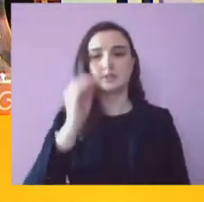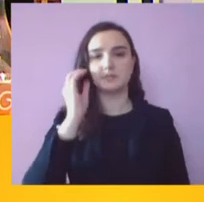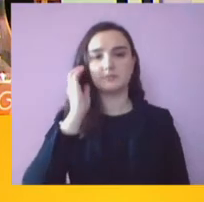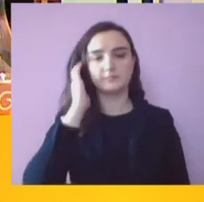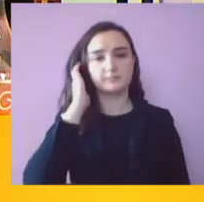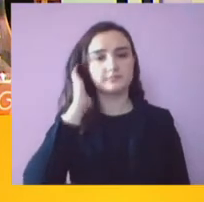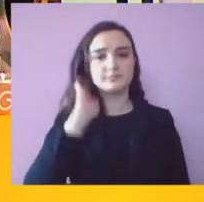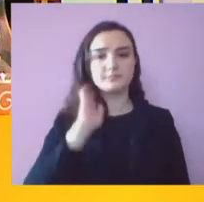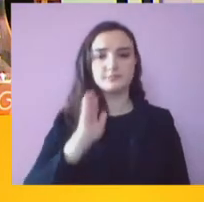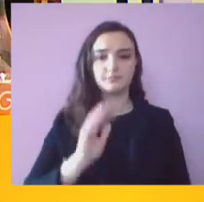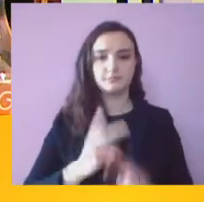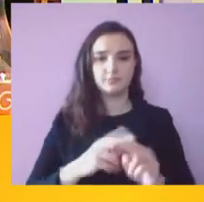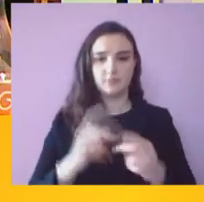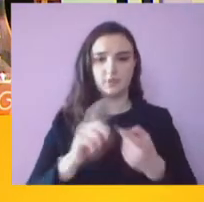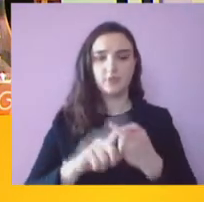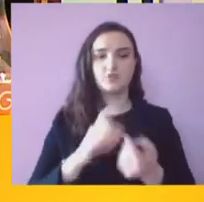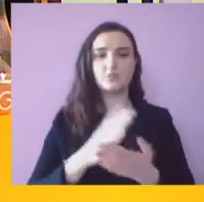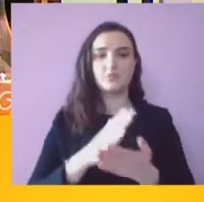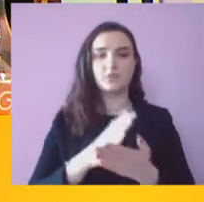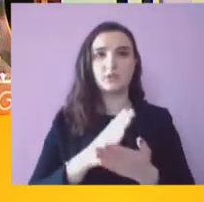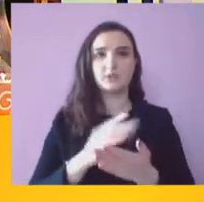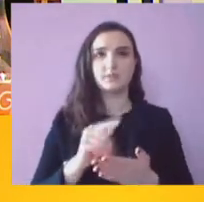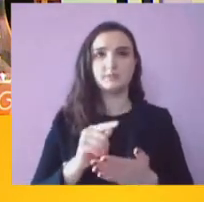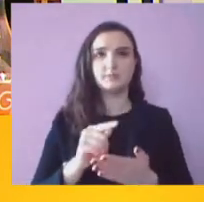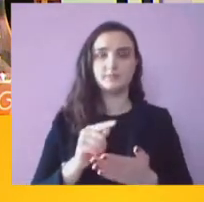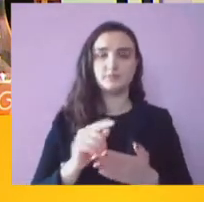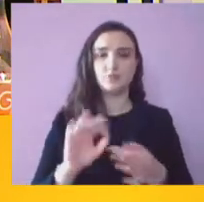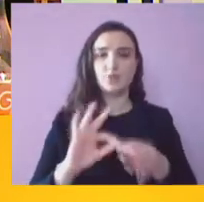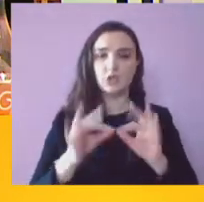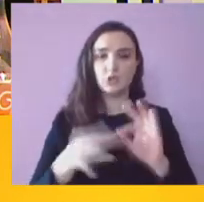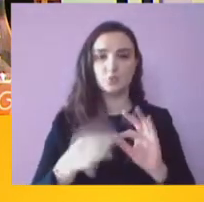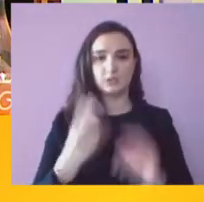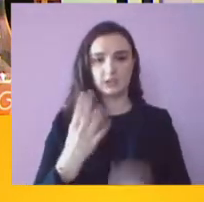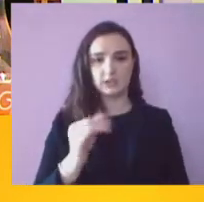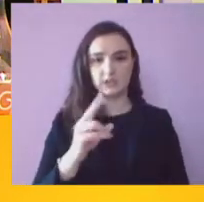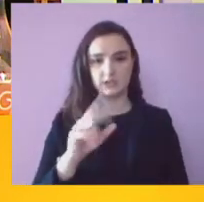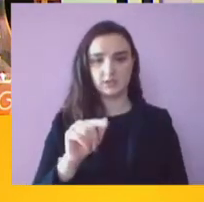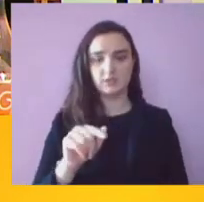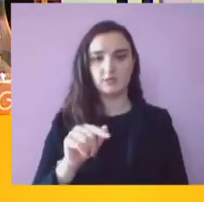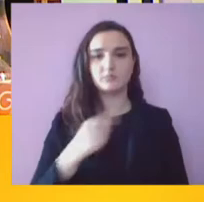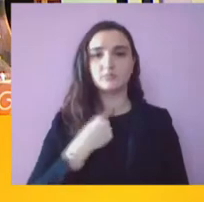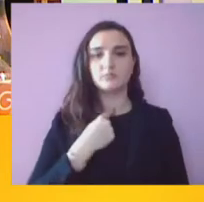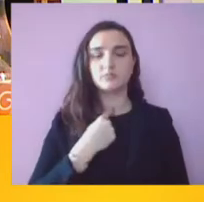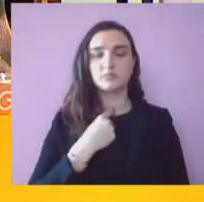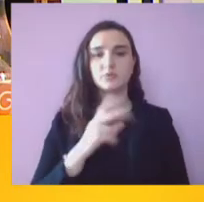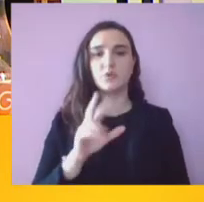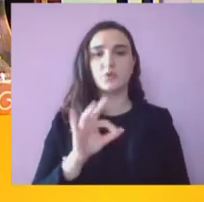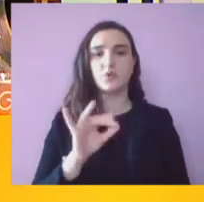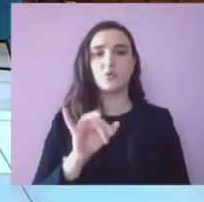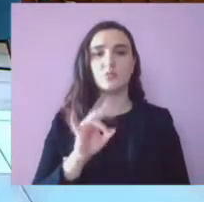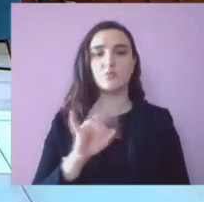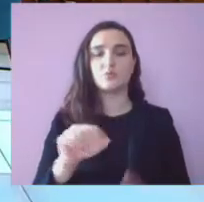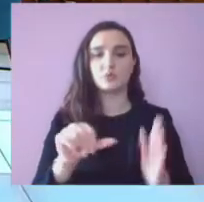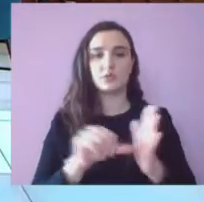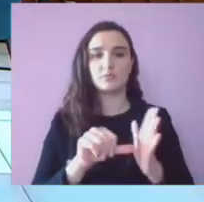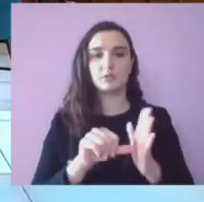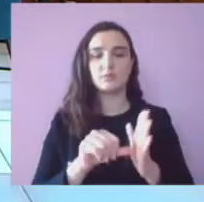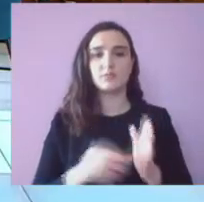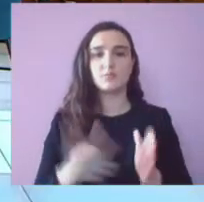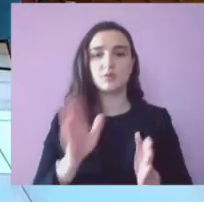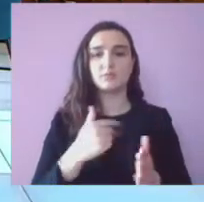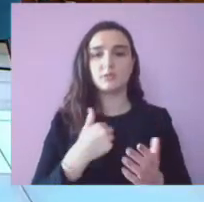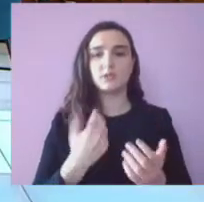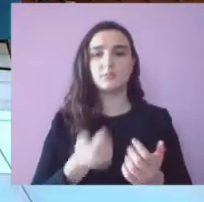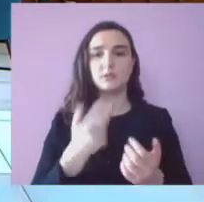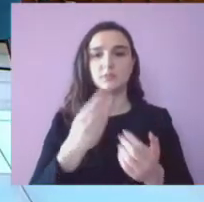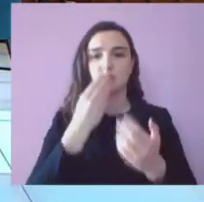არის დაკავშირებული კონკრეტული ცილა, რომელიც მე ფარისებრი ჯირკვლის ჰორმონების გამომუშავებას უწყობს. მოდით მე რამდენიმე პროდუქტს